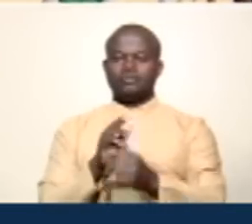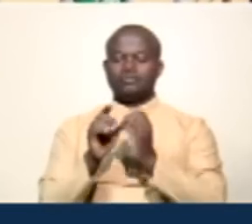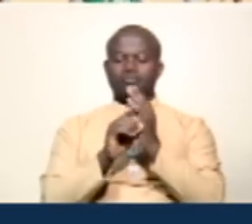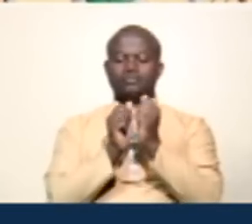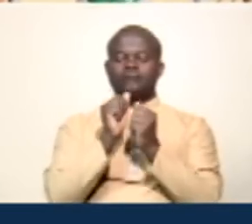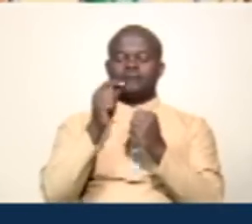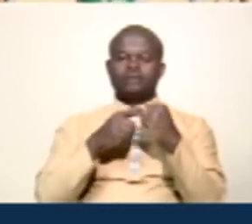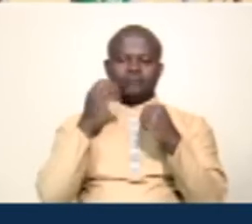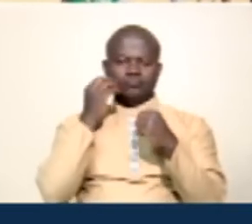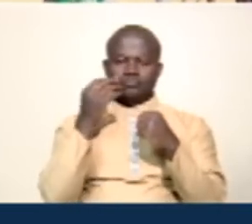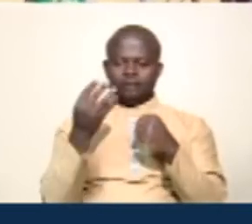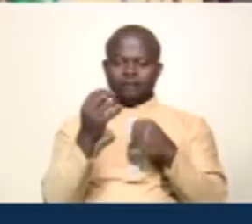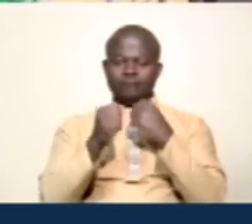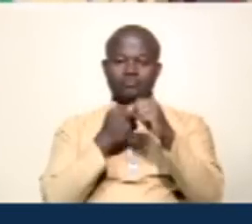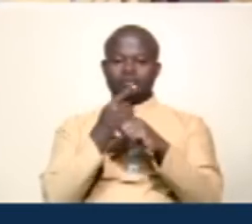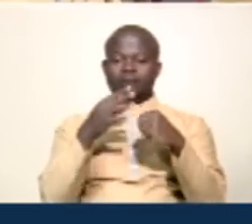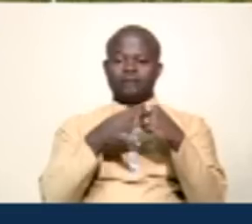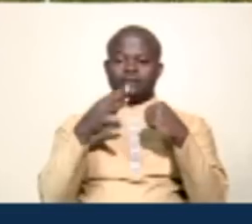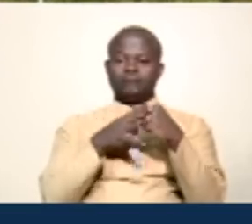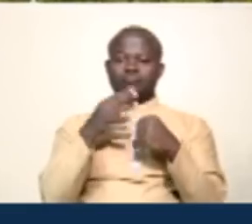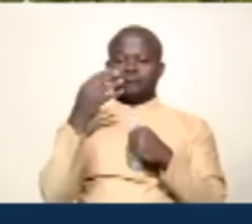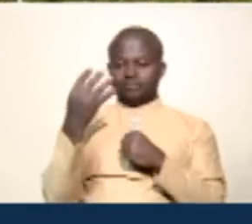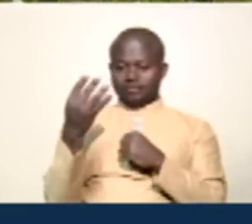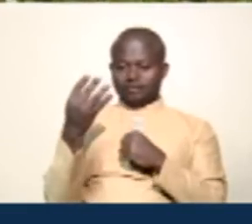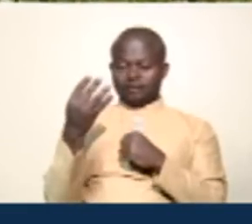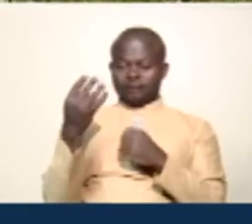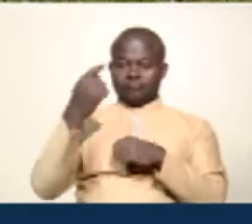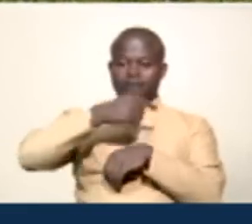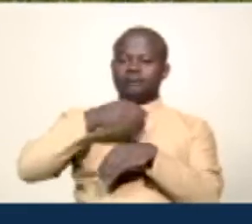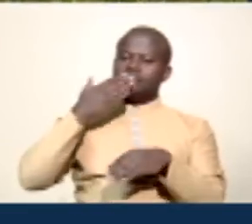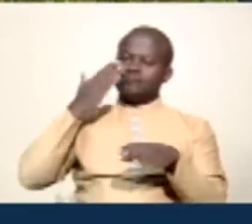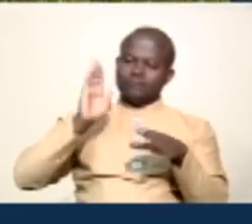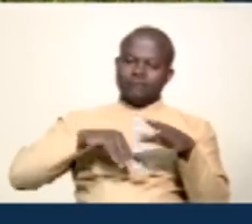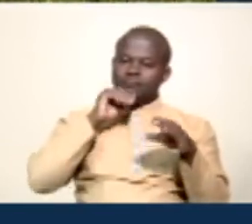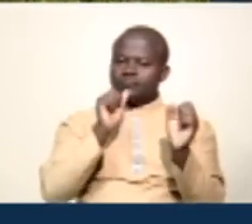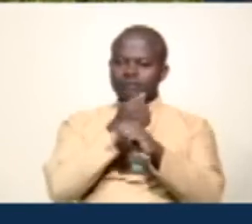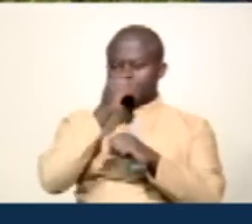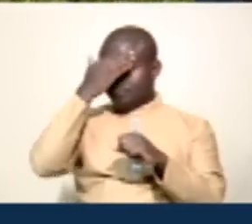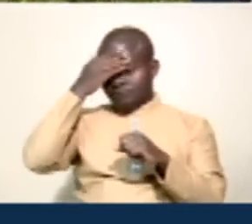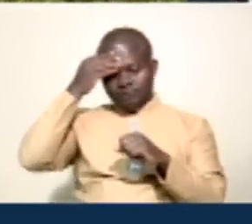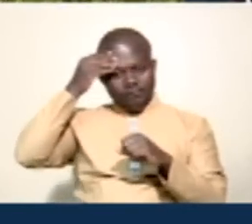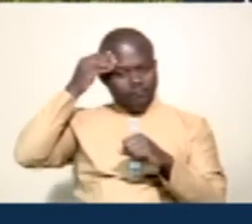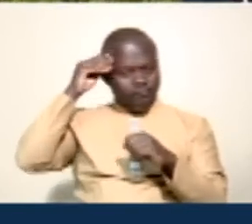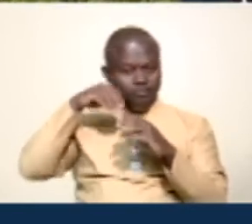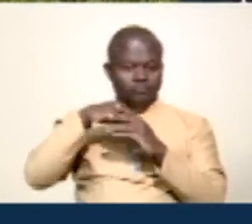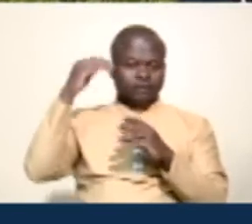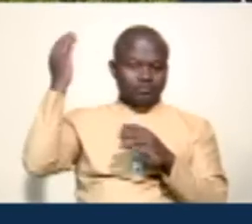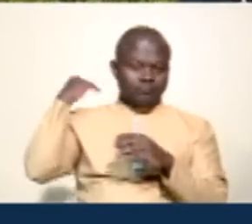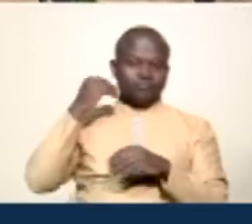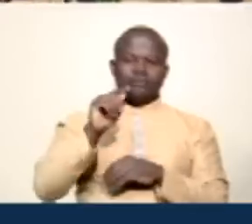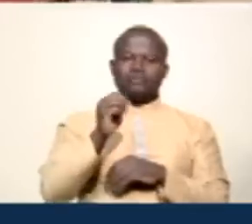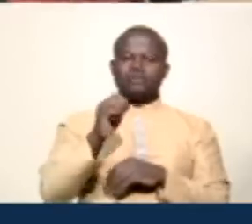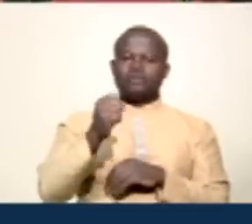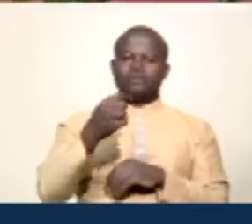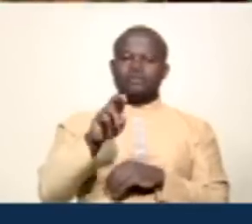Itariki ya 16 Mata umwaka w'1994 ni umunsi mubi utazibagirana ku Batutsi bari batuye mu cyahoze ari segiteri